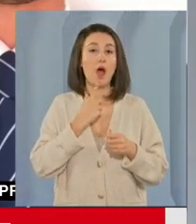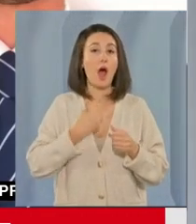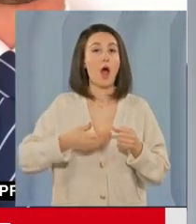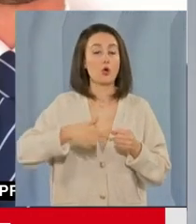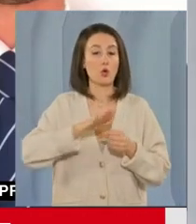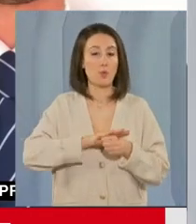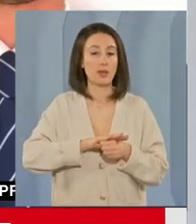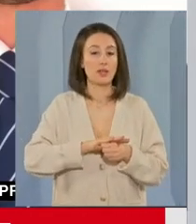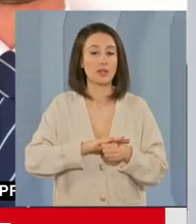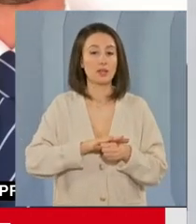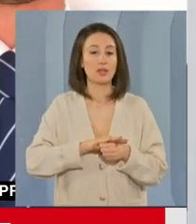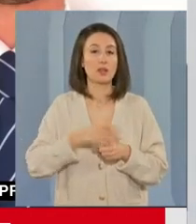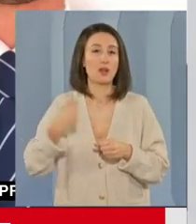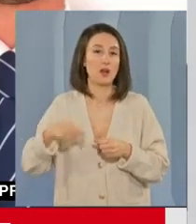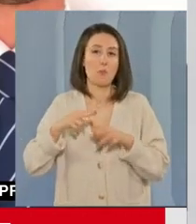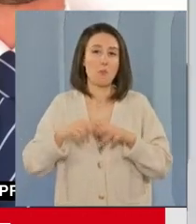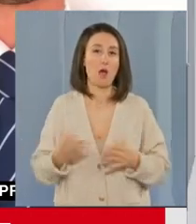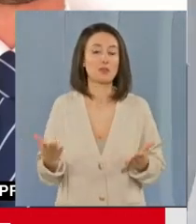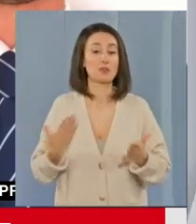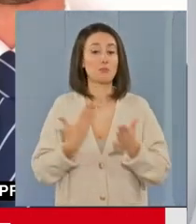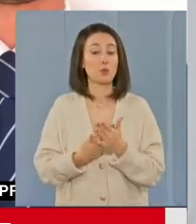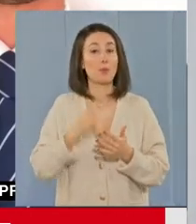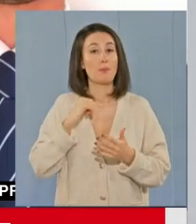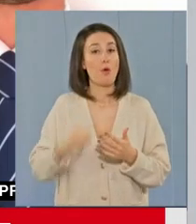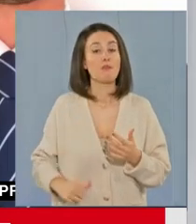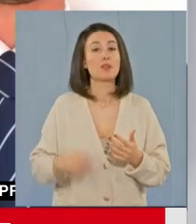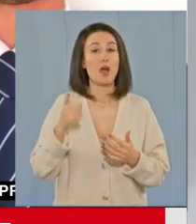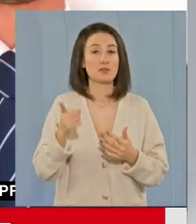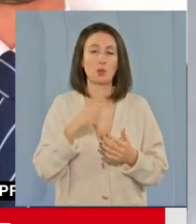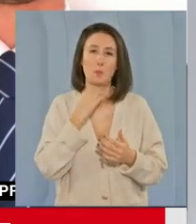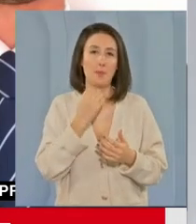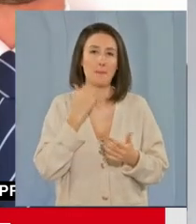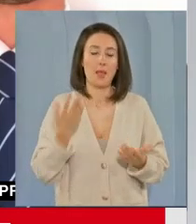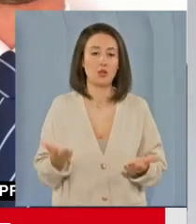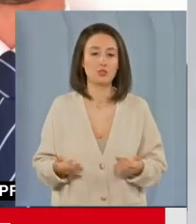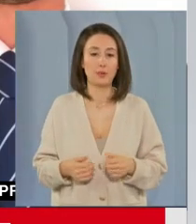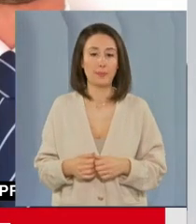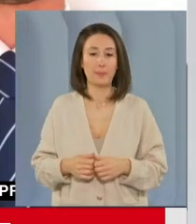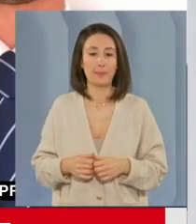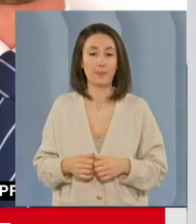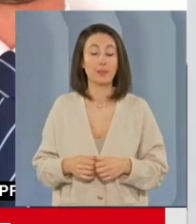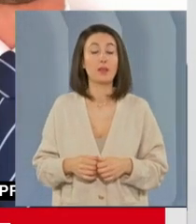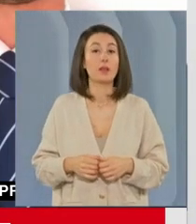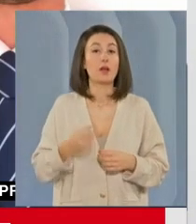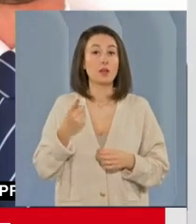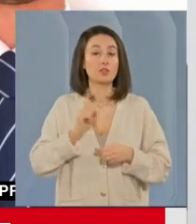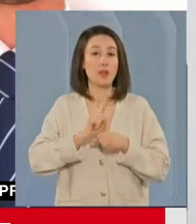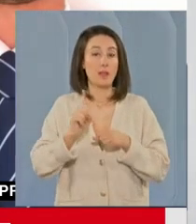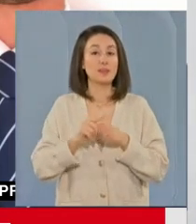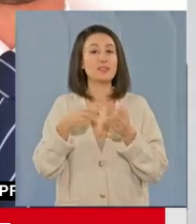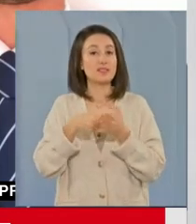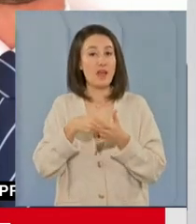acopere găurile rămase, pentru că profesia aceasta a devenit neatractivă, inclusiv prin prisma elementelor